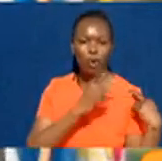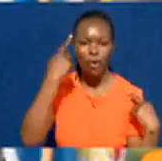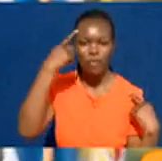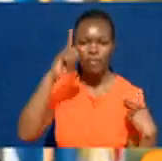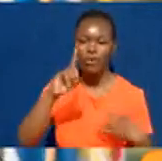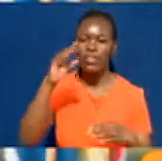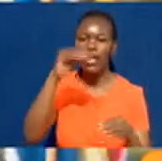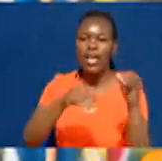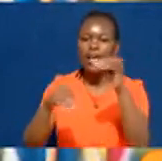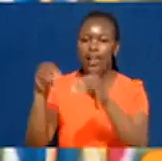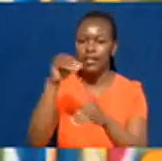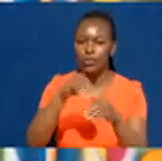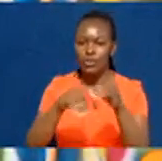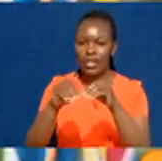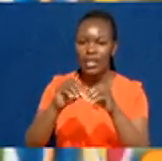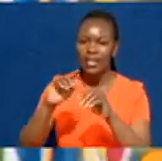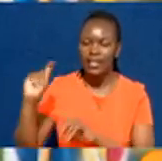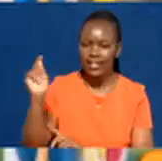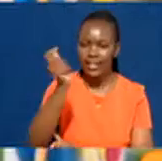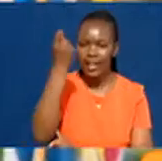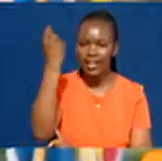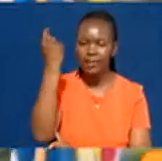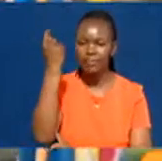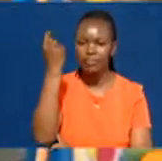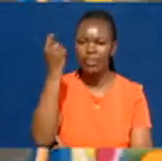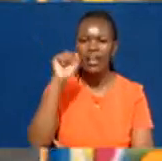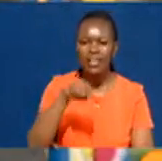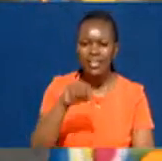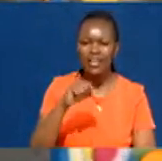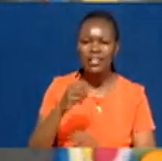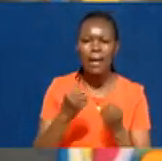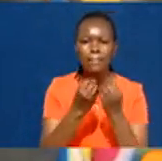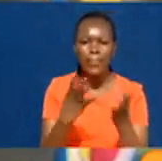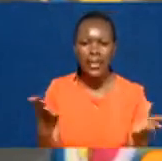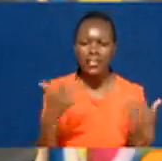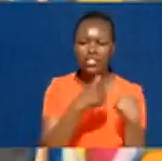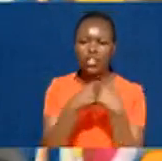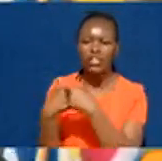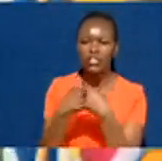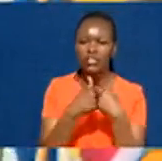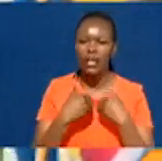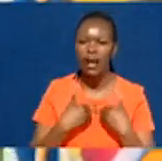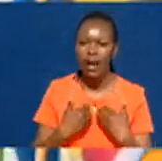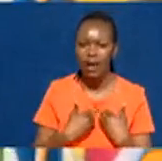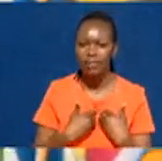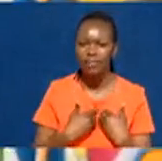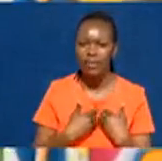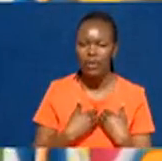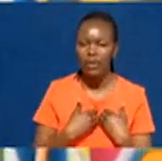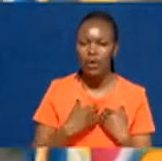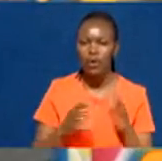taifa letu la Kenya. Mbali na changamoto za makomishona ambao